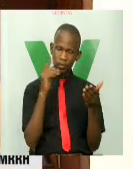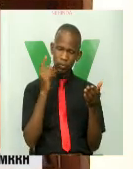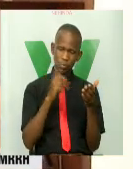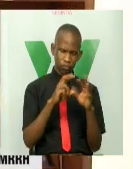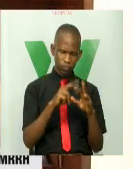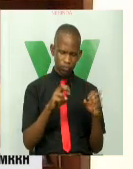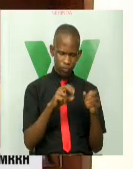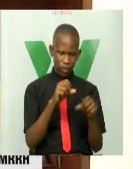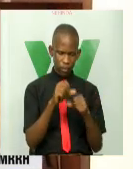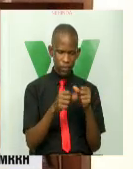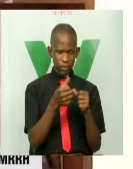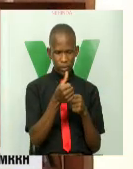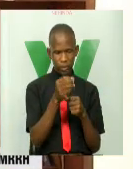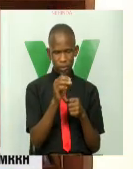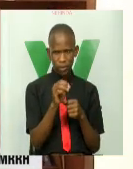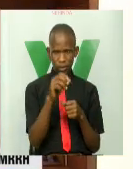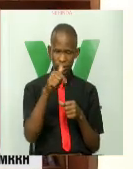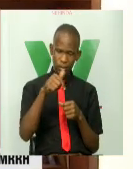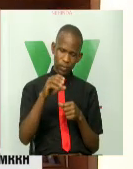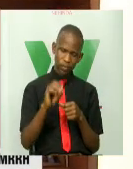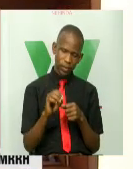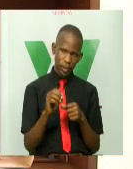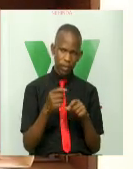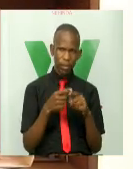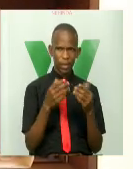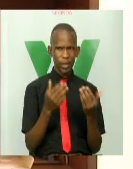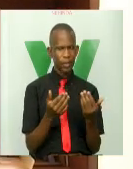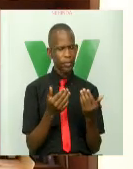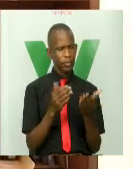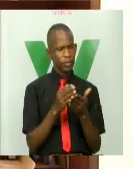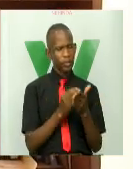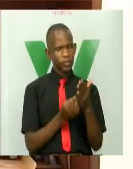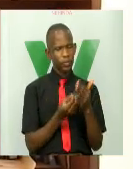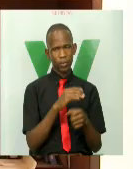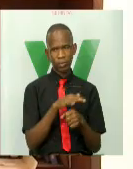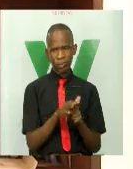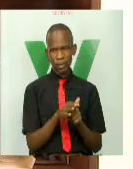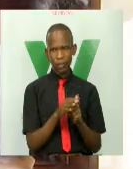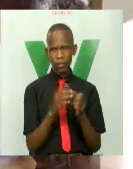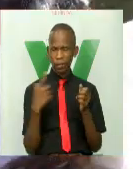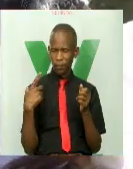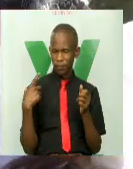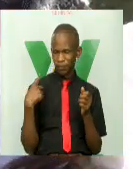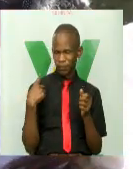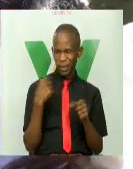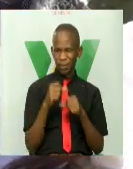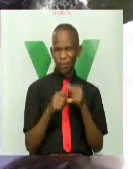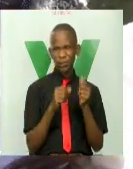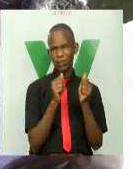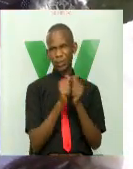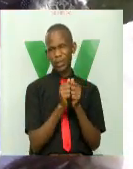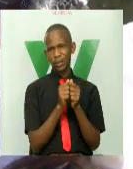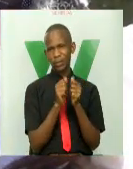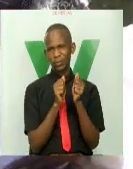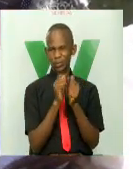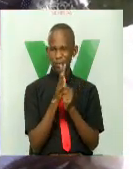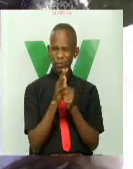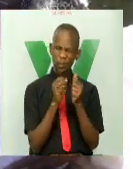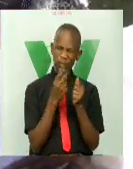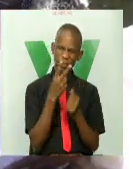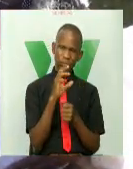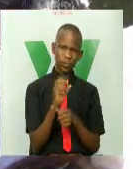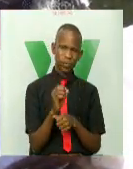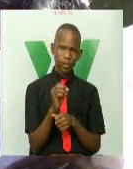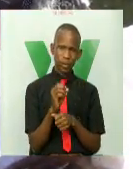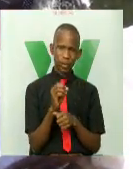kurenga hurizo. Konkati obino shanga tukujema abana 15 20. Ikizo umuntu